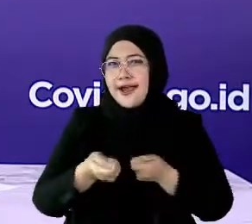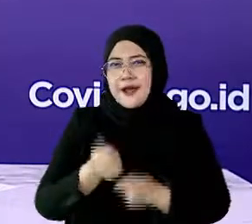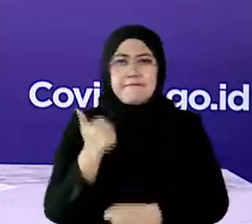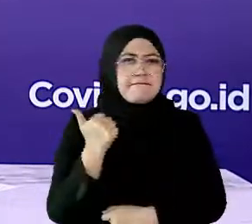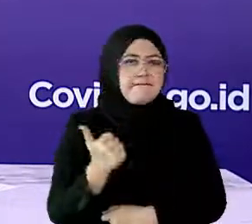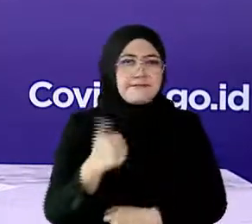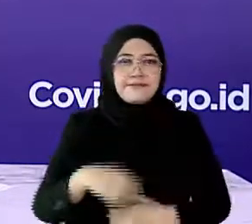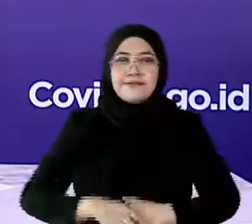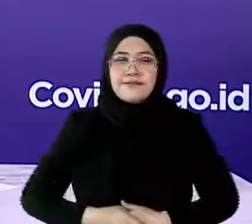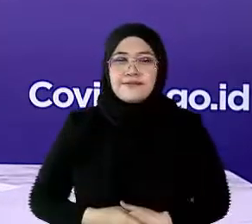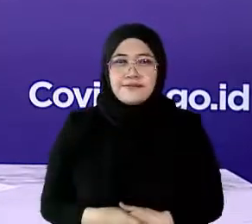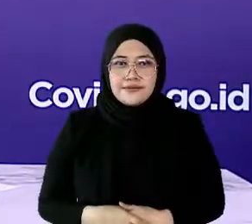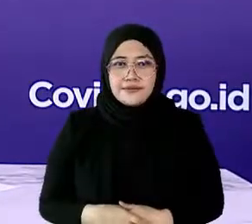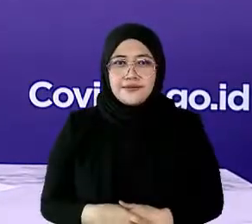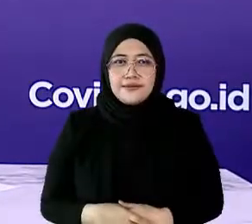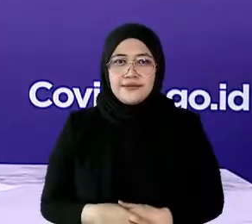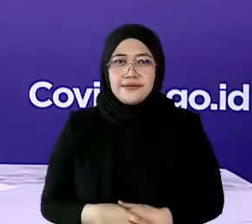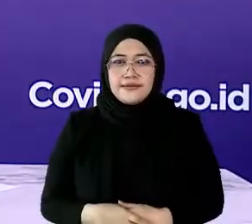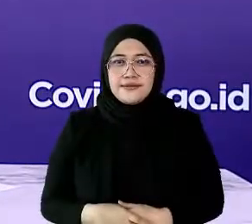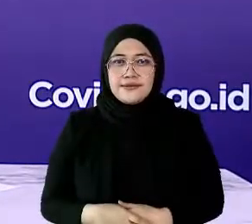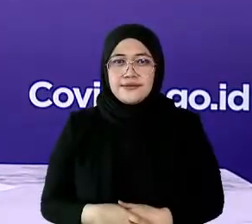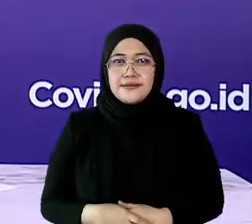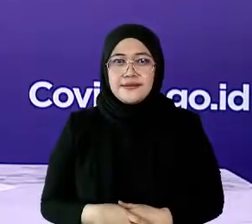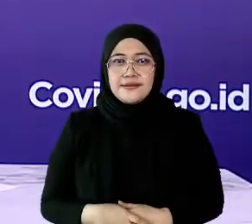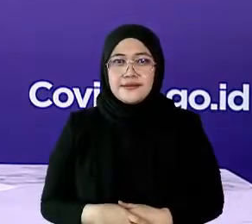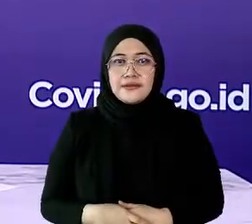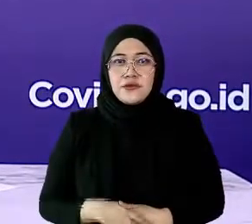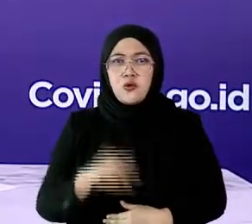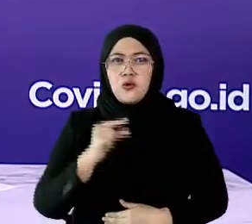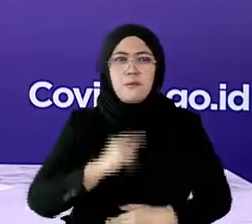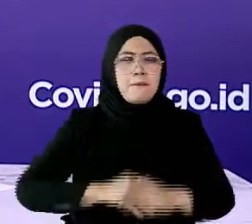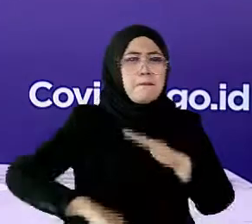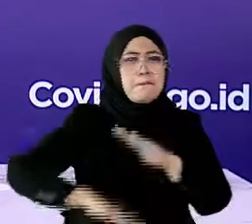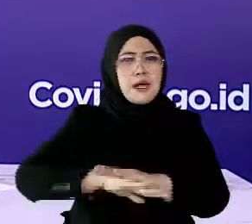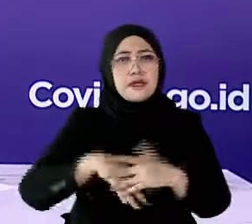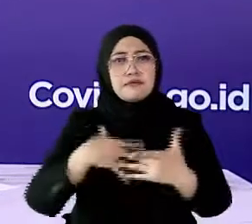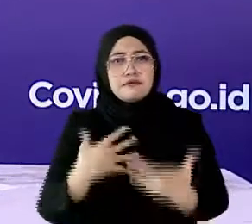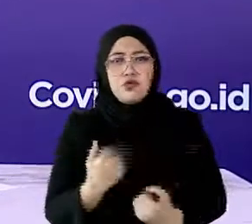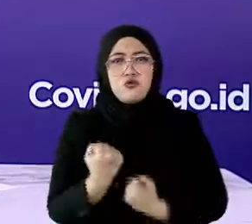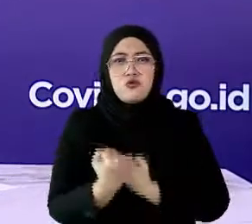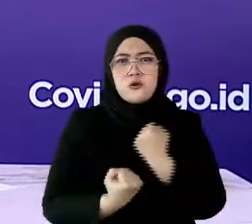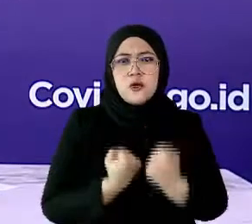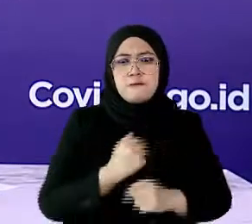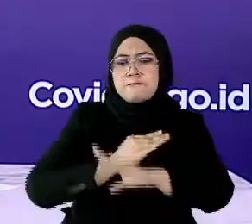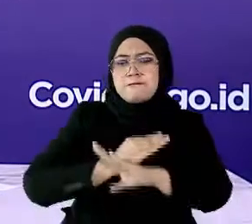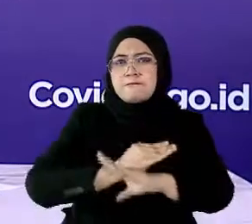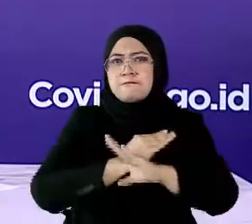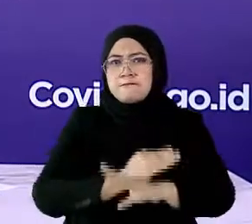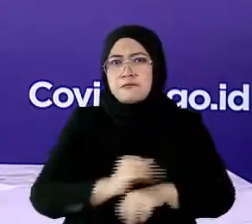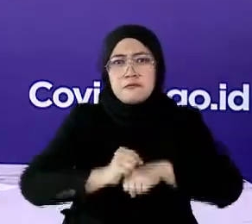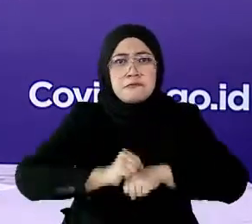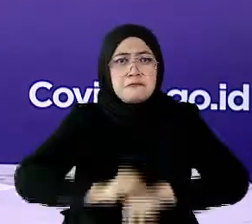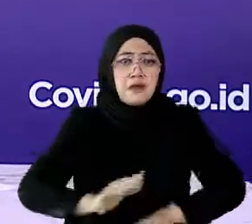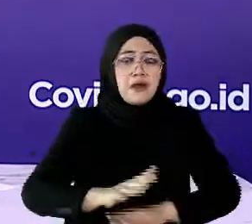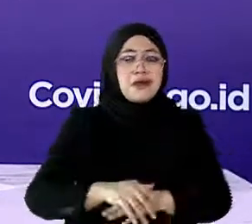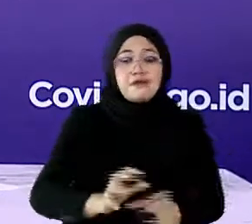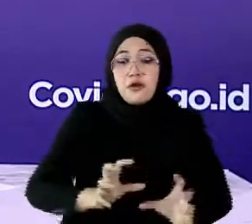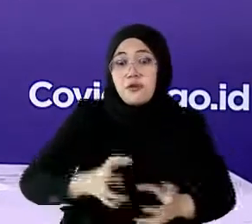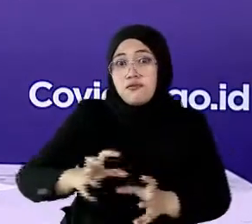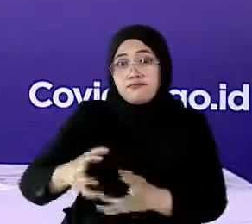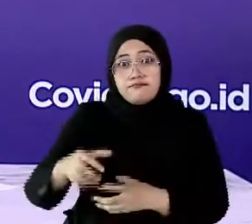lebih efektif Selain itu untuk memaksimalkan upaya pencegahan penularan di tingkat